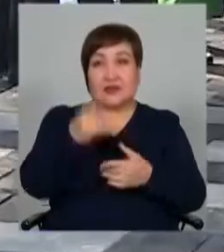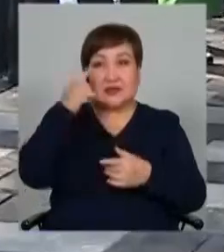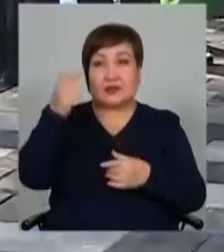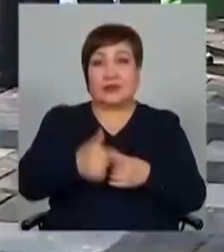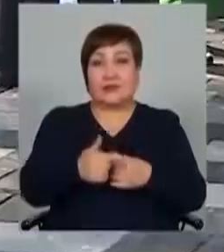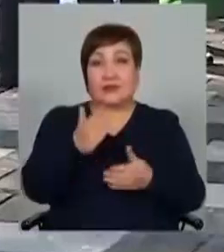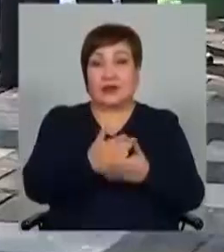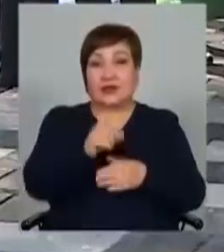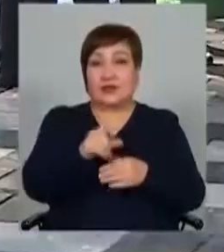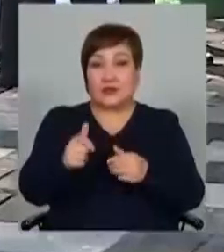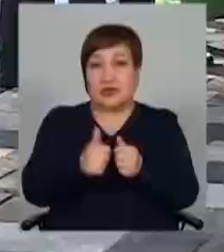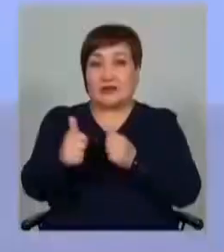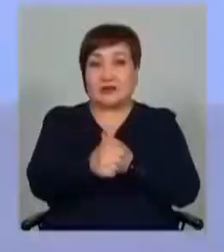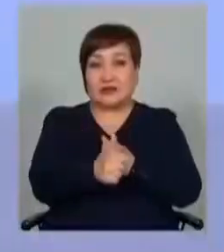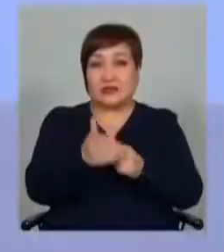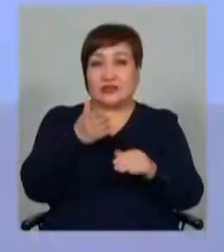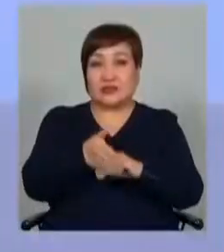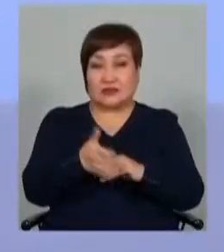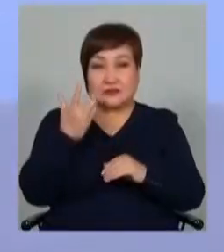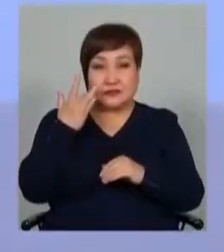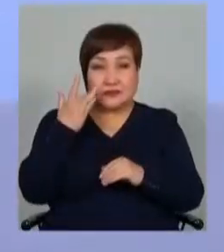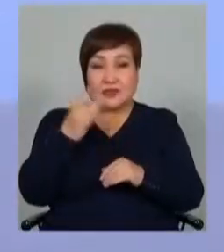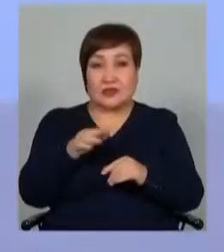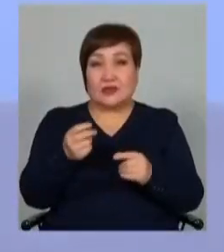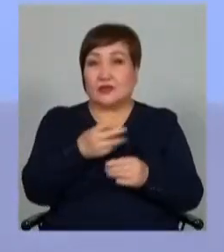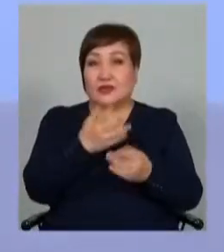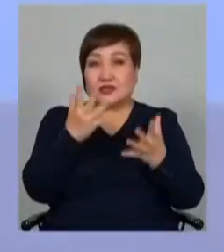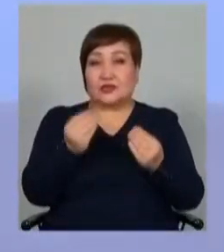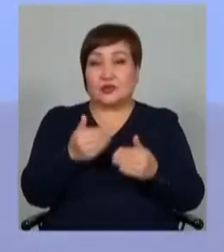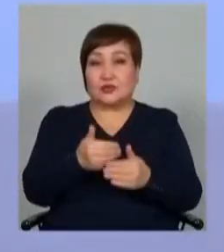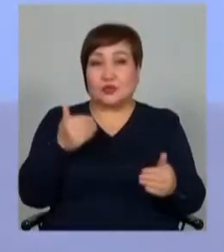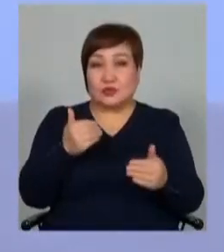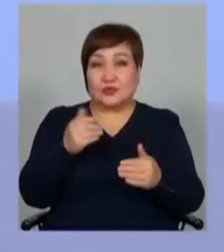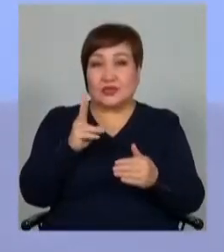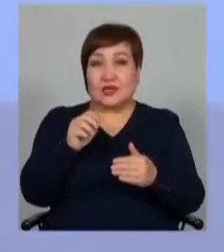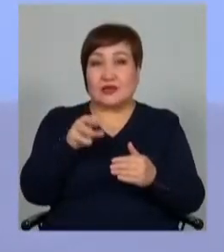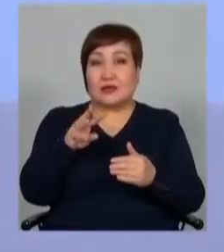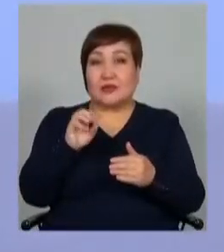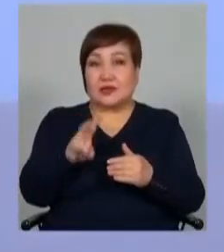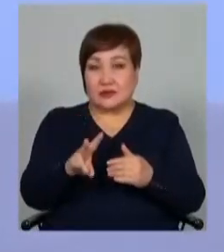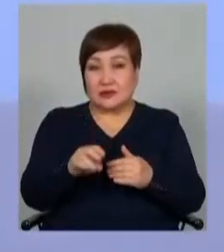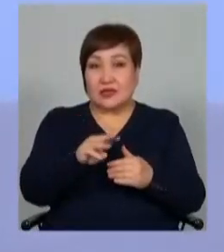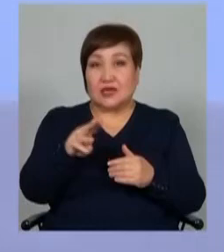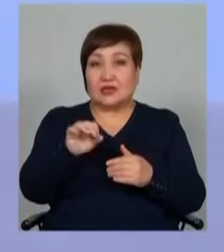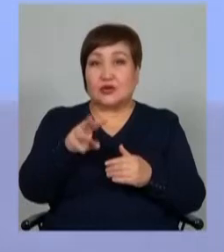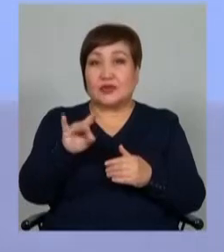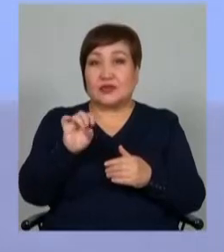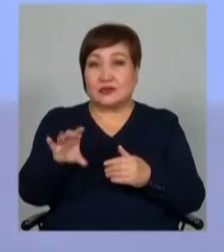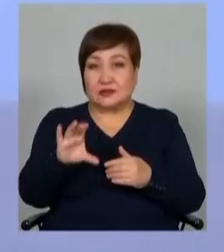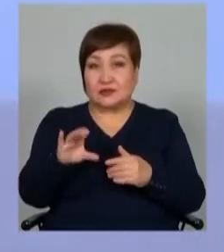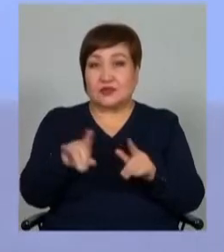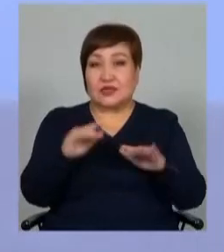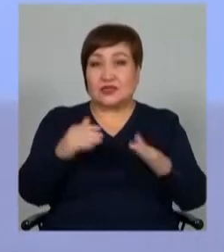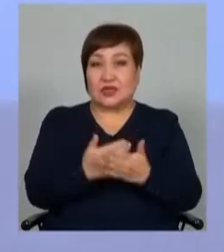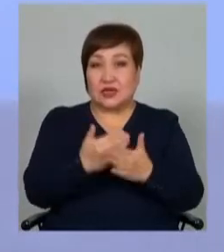шепке шығады. Бір-екі күн бұрын ғана Қалқаман, Томирис, Мөлтек аудандарында барып, үлкен жаңа үлгідегі мектептерді